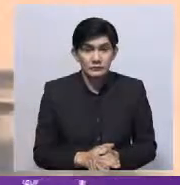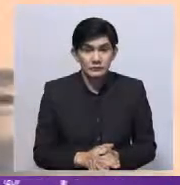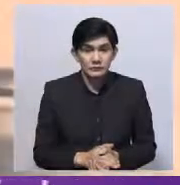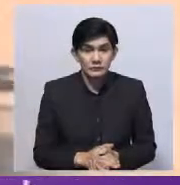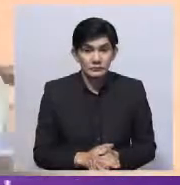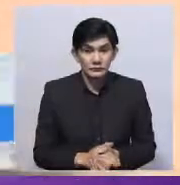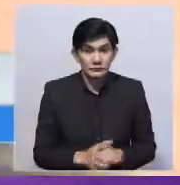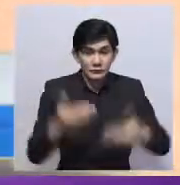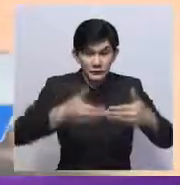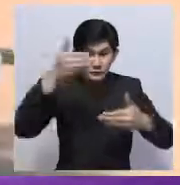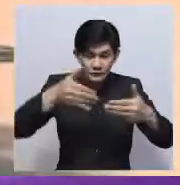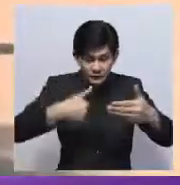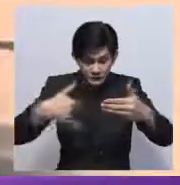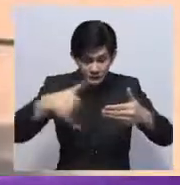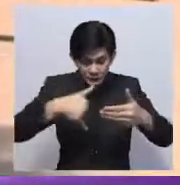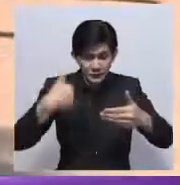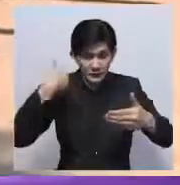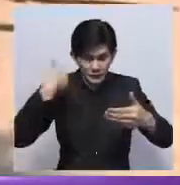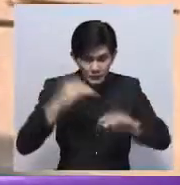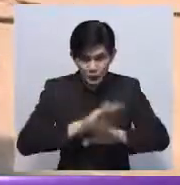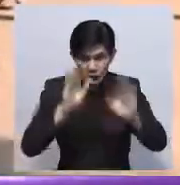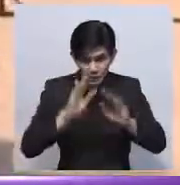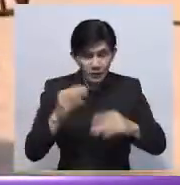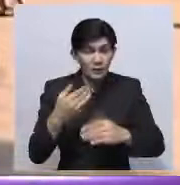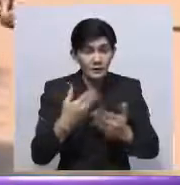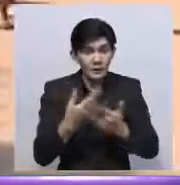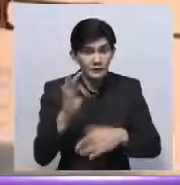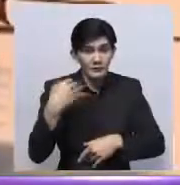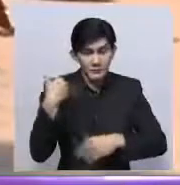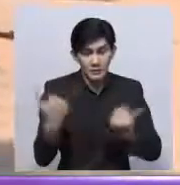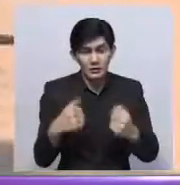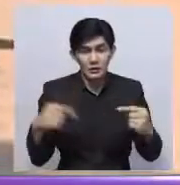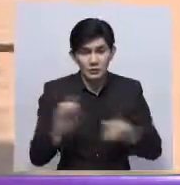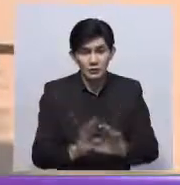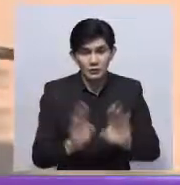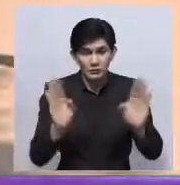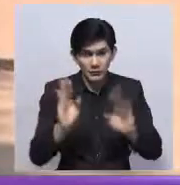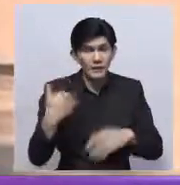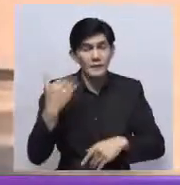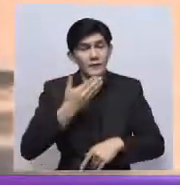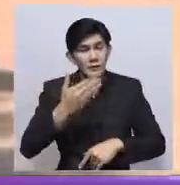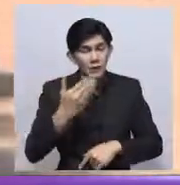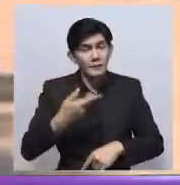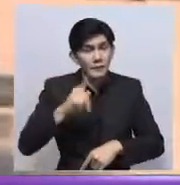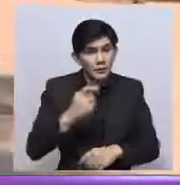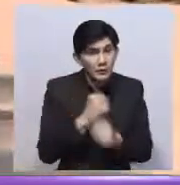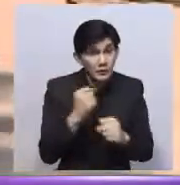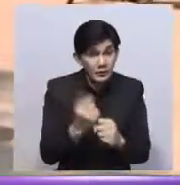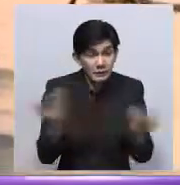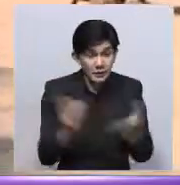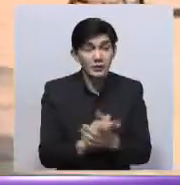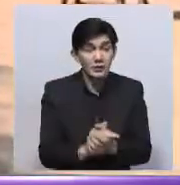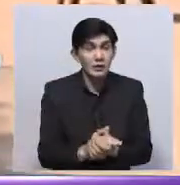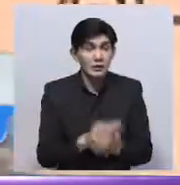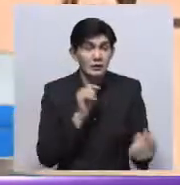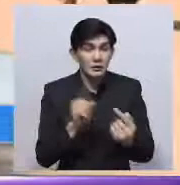การยกระดับจุดผ่อนปรนนะครับที่บ้านเขาดินแห่งนี้นะครับเป็นจุดผ่านแดนถาวรแน่นอนว่าผลประโยชน์ที่เกิดขึ้นนะครับนั่นคือประชาชนในพื้น